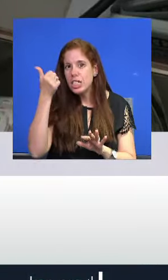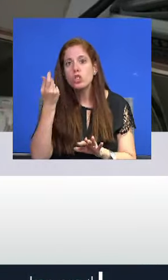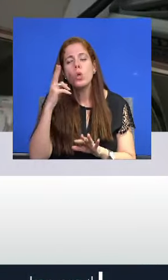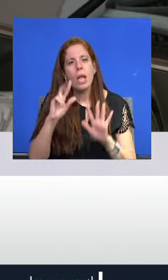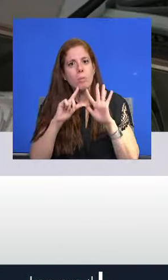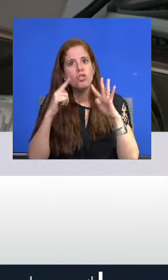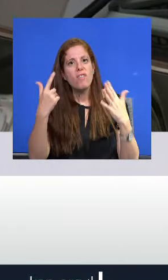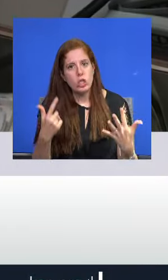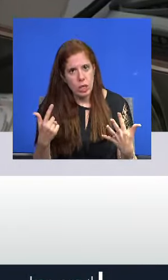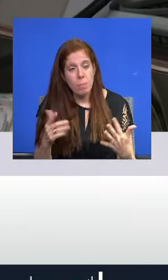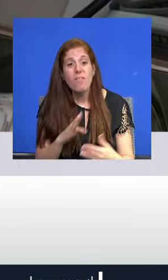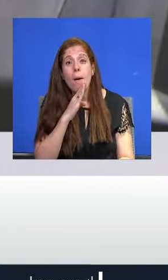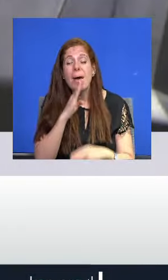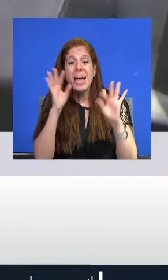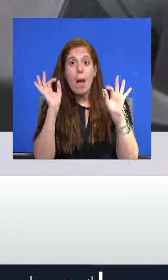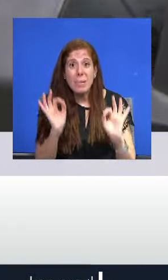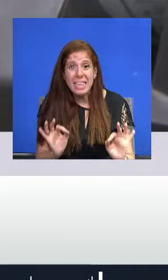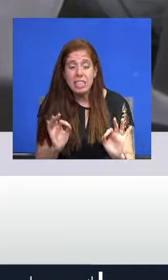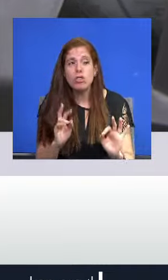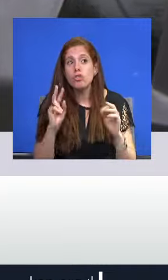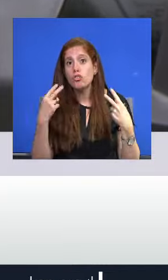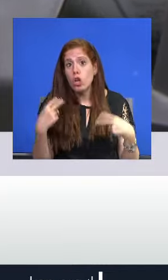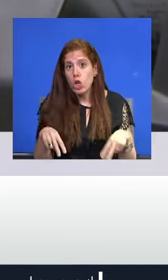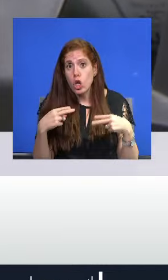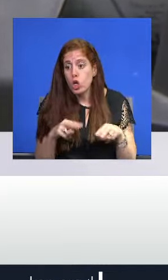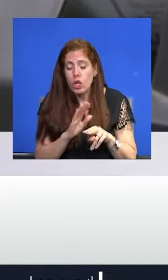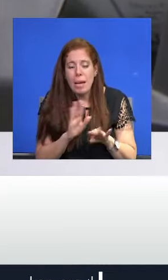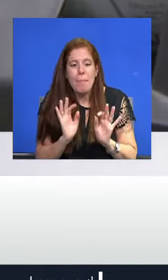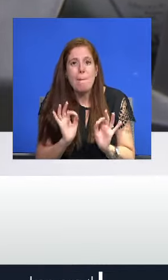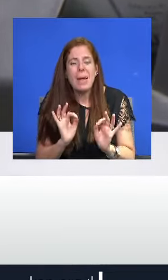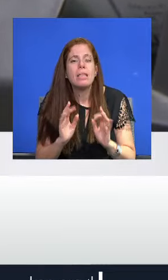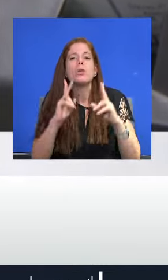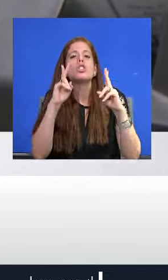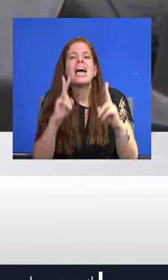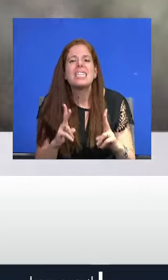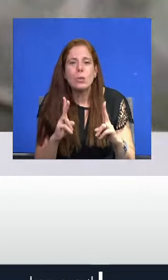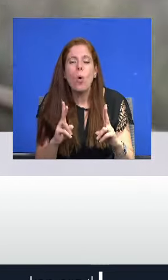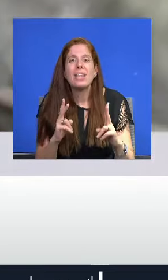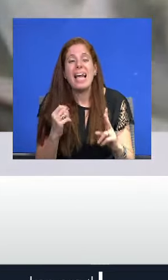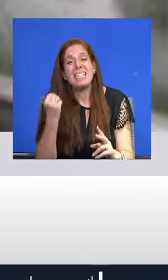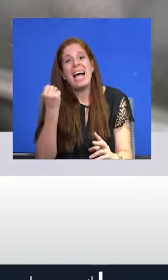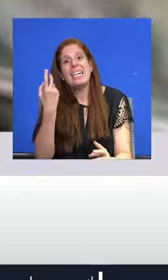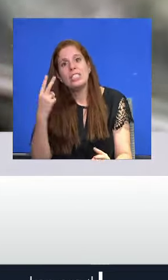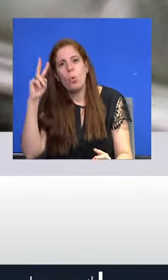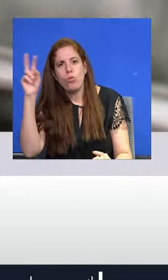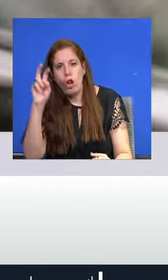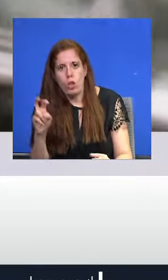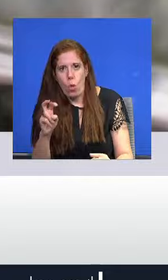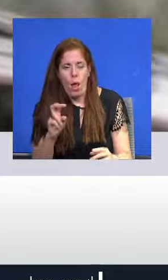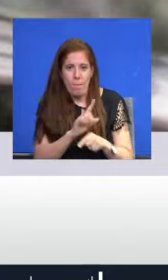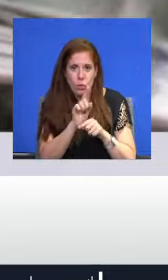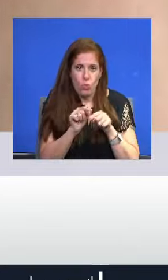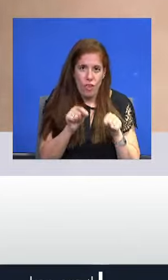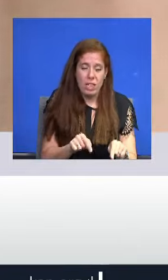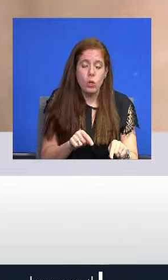שנים, והבעיה האמיתית היא שיש חשש שאין באמת מה שיעצור את ההתחזקות של הדולר אל מול השקל בתקופה הזאת, וזה